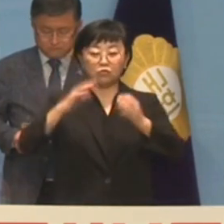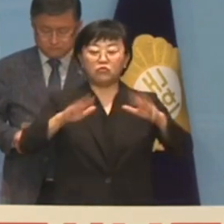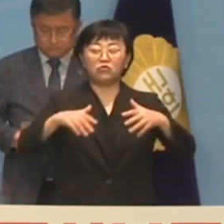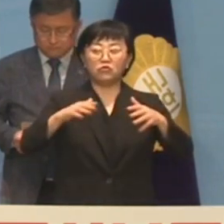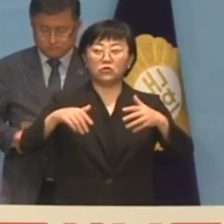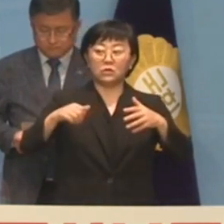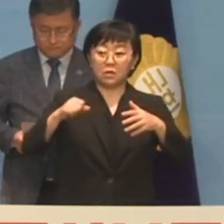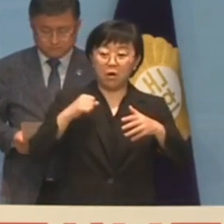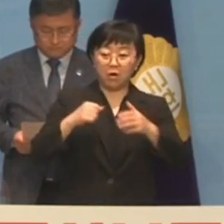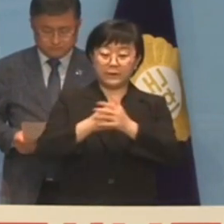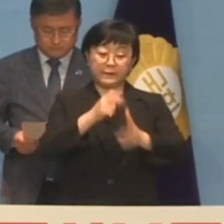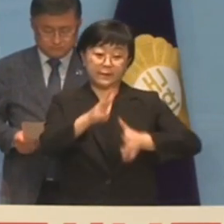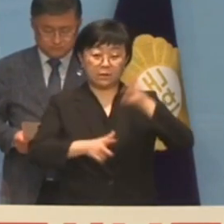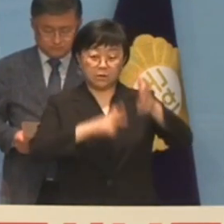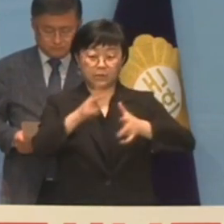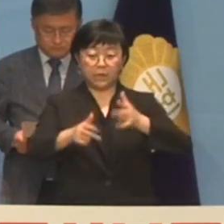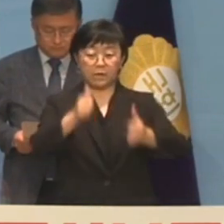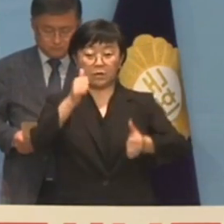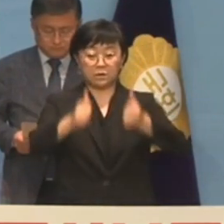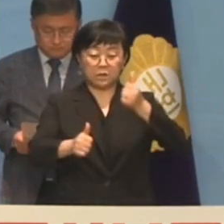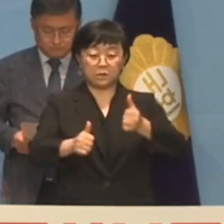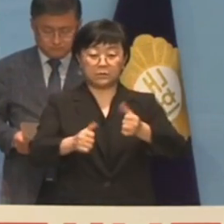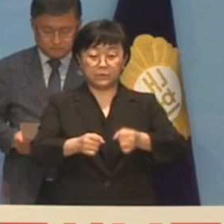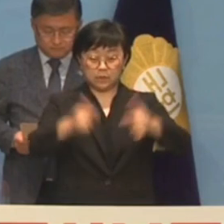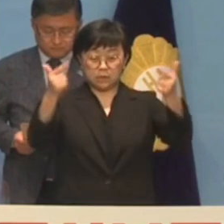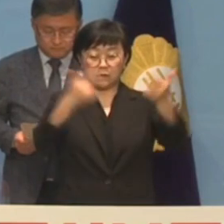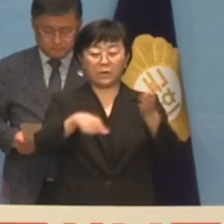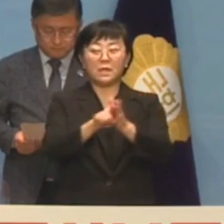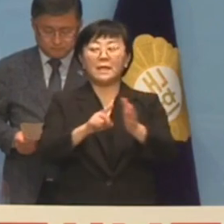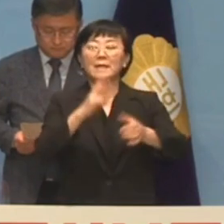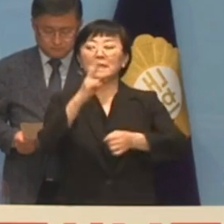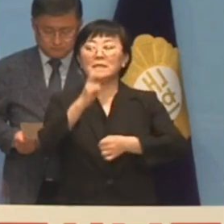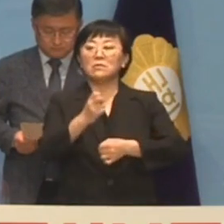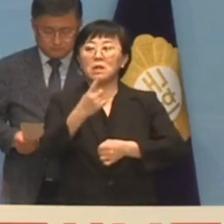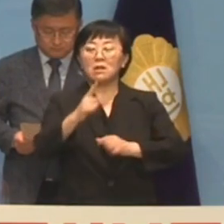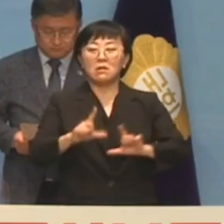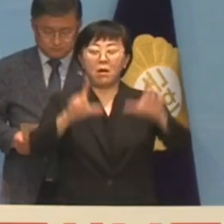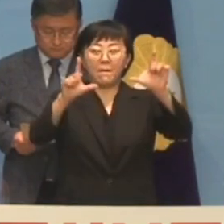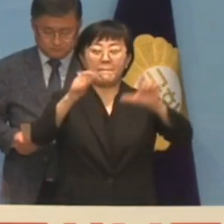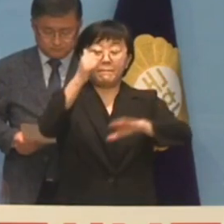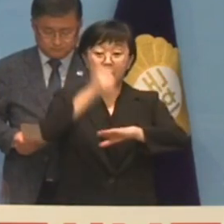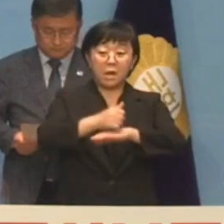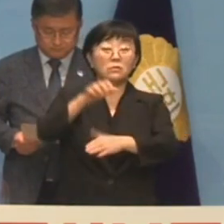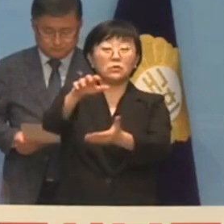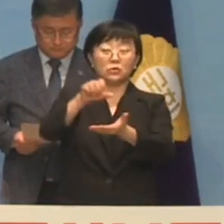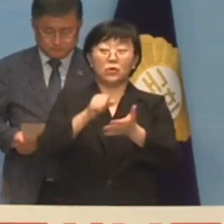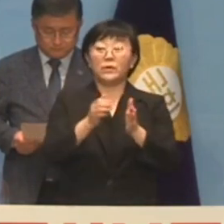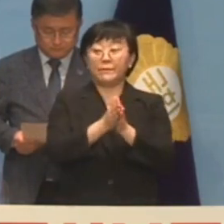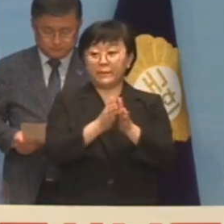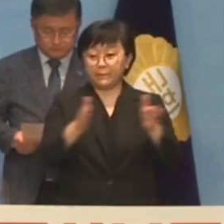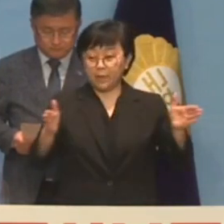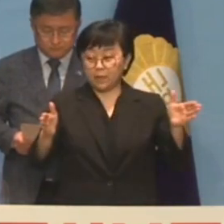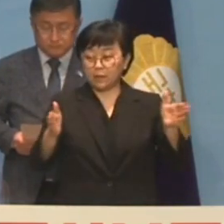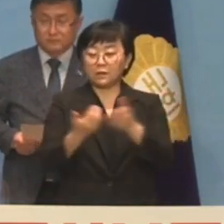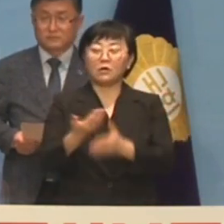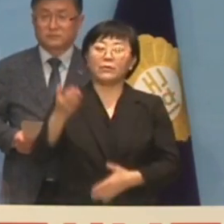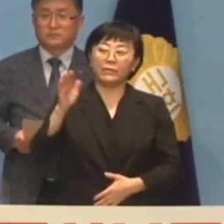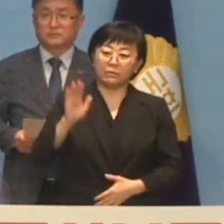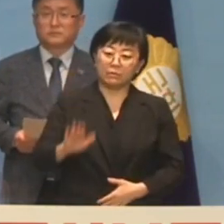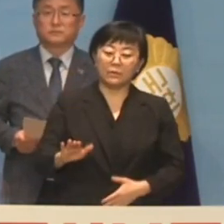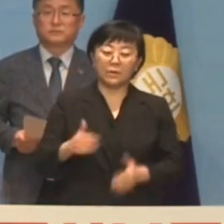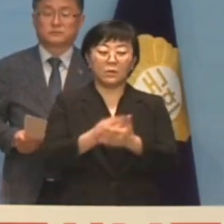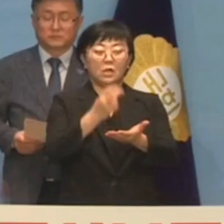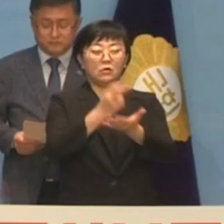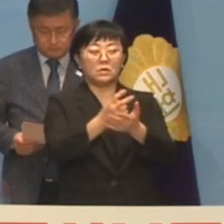풍력산업의 경쟁력을 높이려는 목적으로 21년 말부터 도입됐다. 하지만 이번